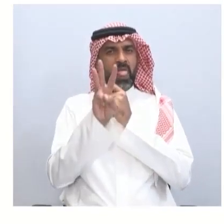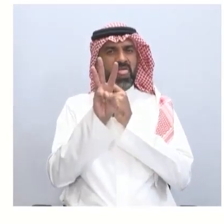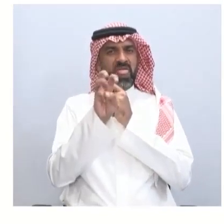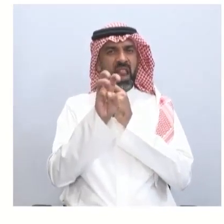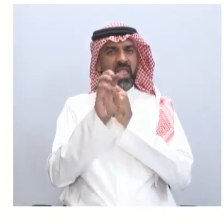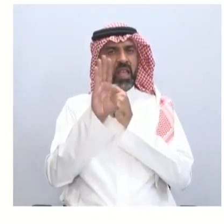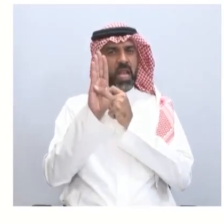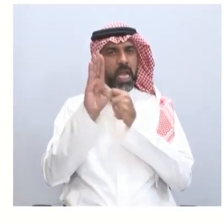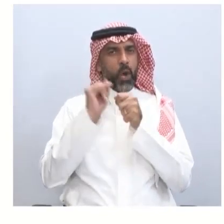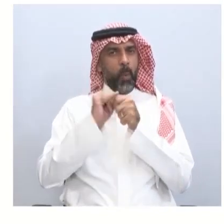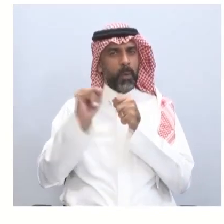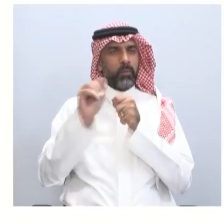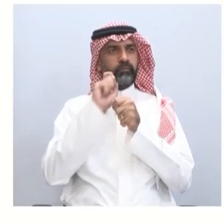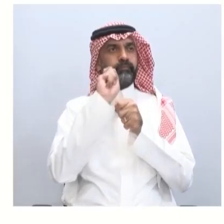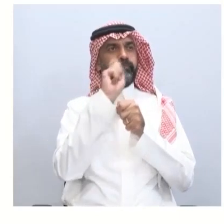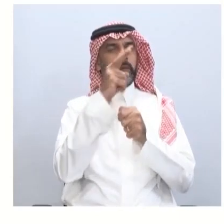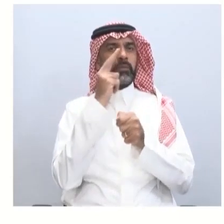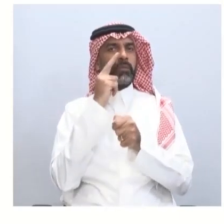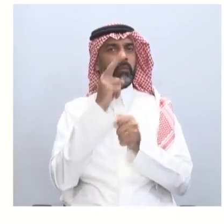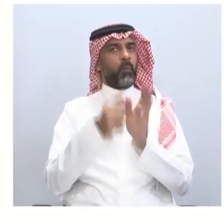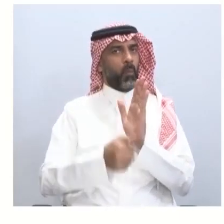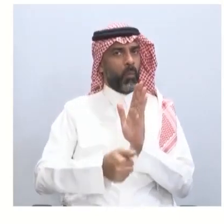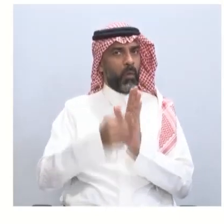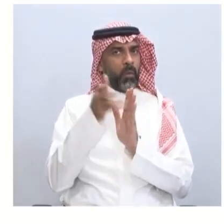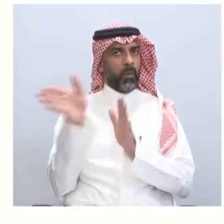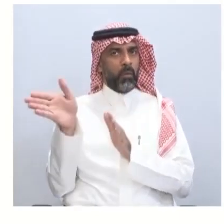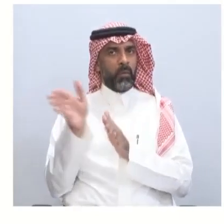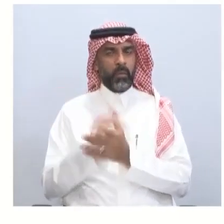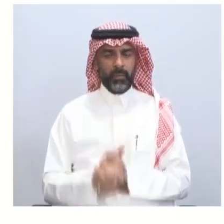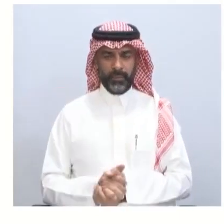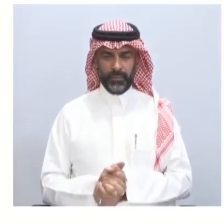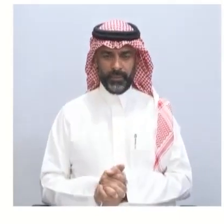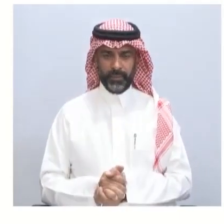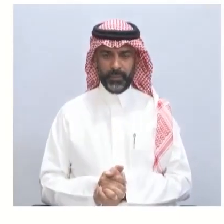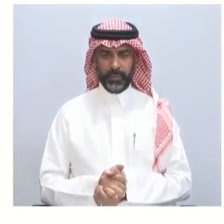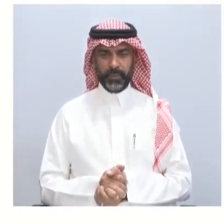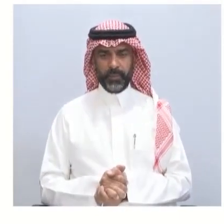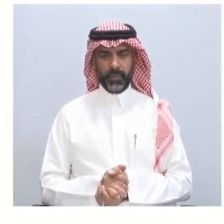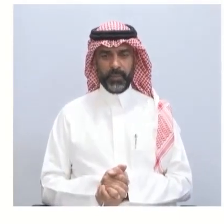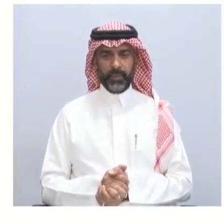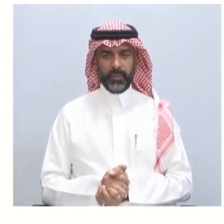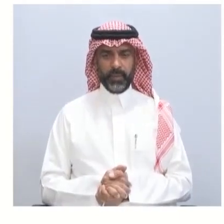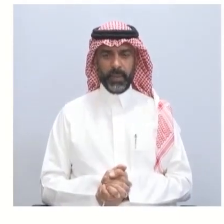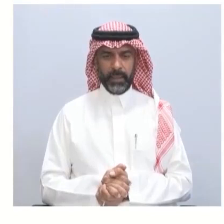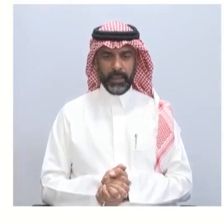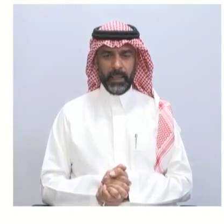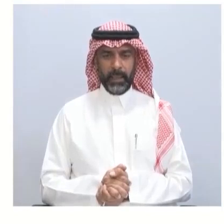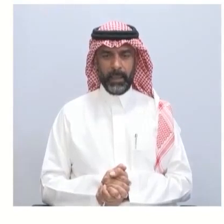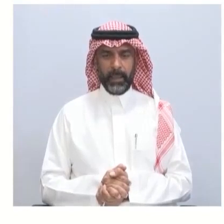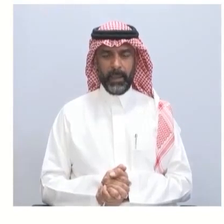زرقاء اليمامه التي تنتمي الى قبيله من ممتازين قبيله جديس كانت